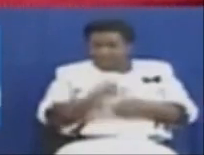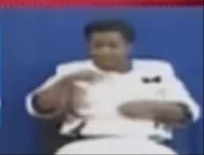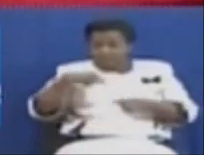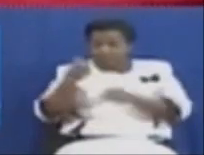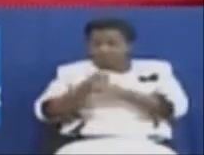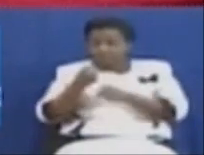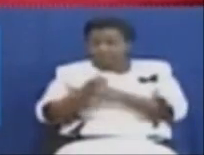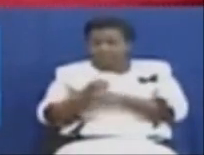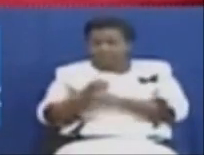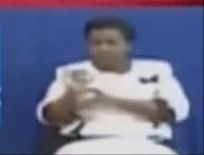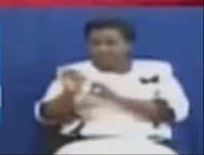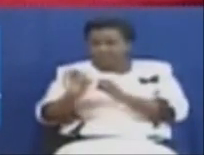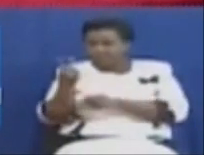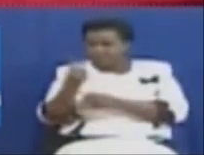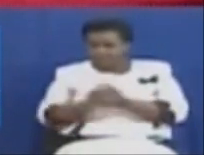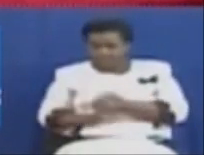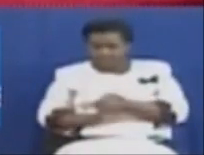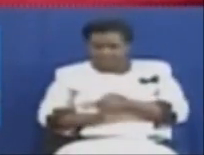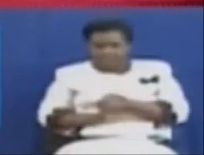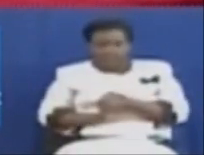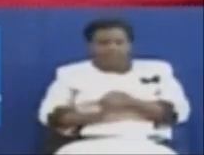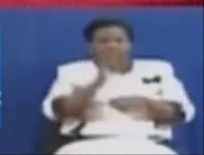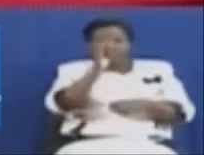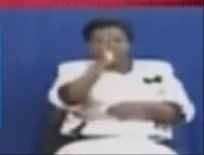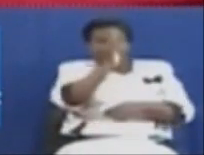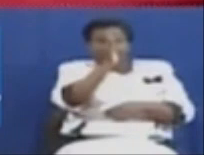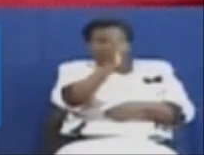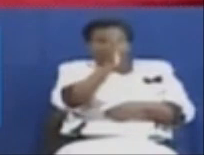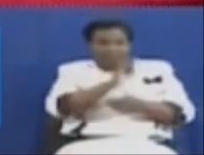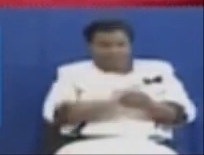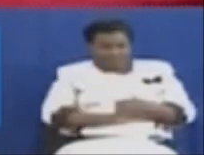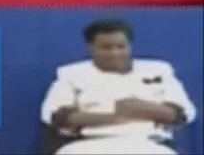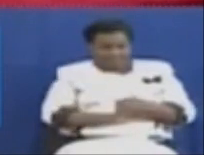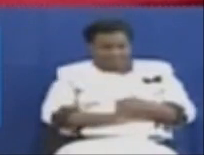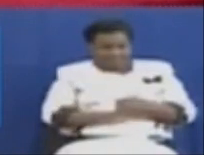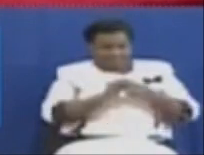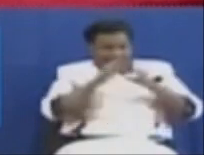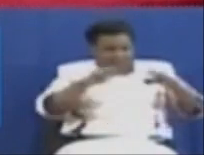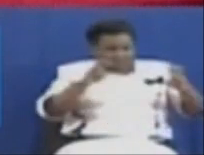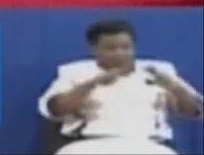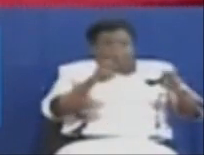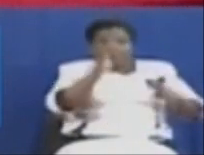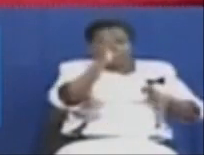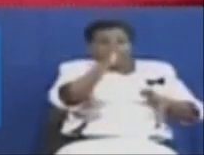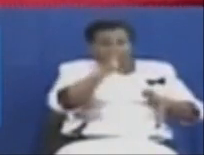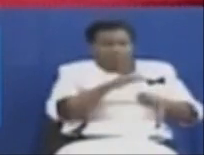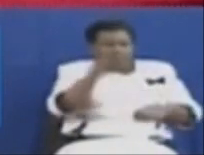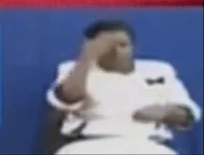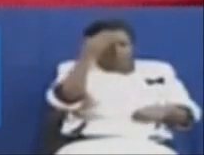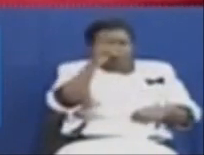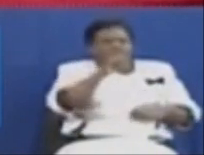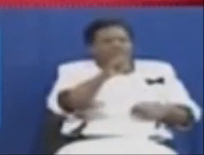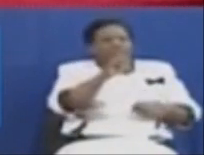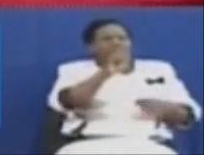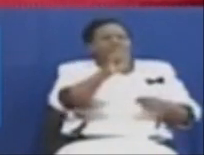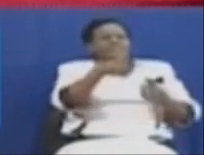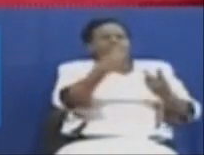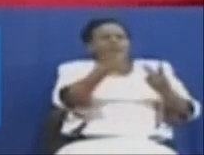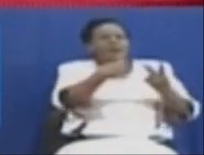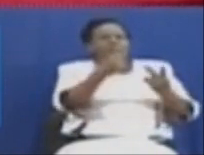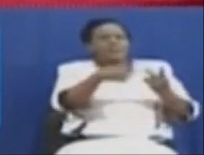nzito. Na mheshimiwa, katika sheria hii kifungu cha 14 kimeeleza vizuri tu kwamba pale haki hizi